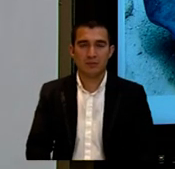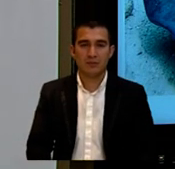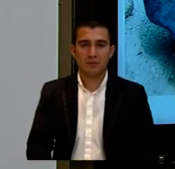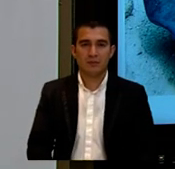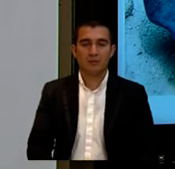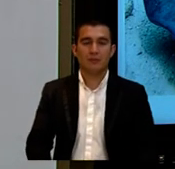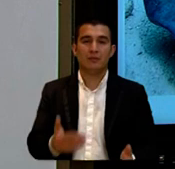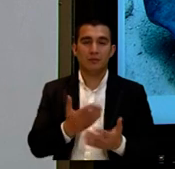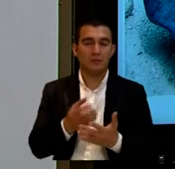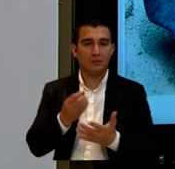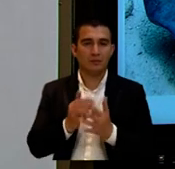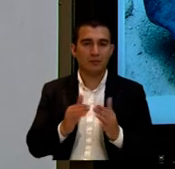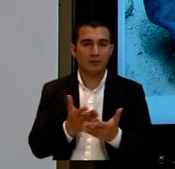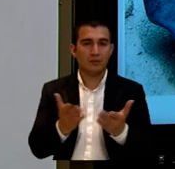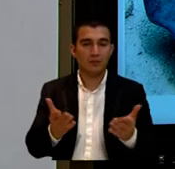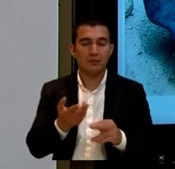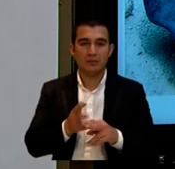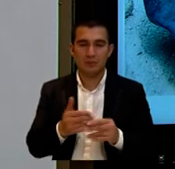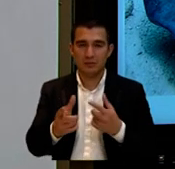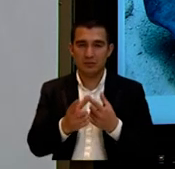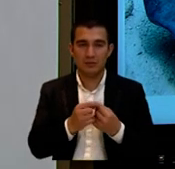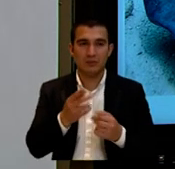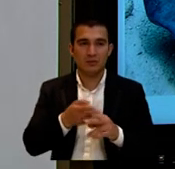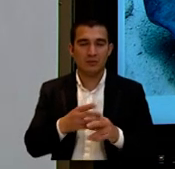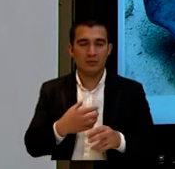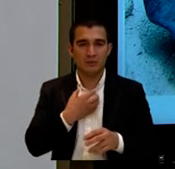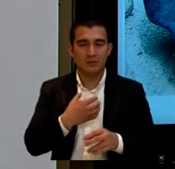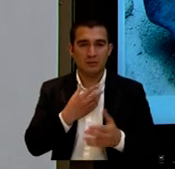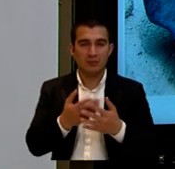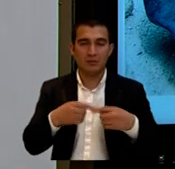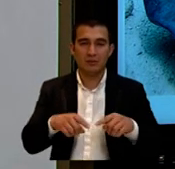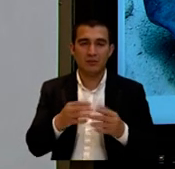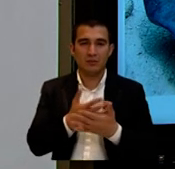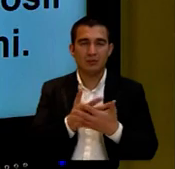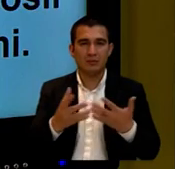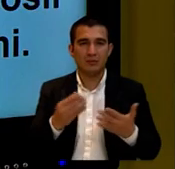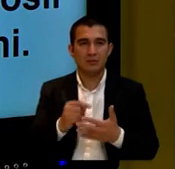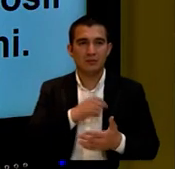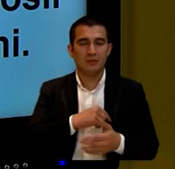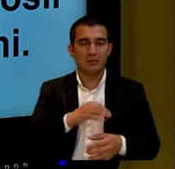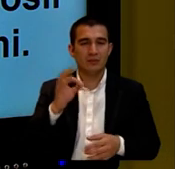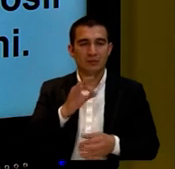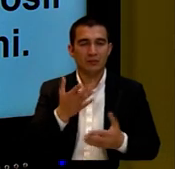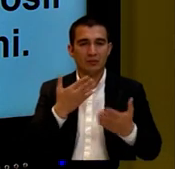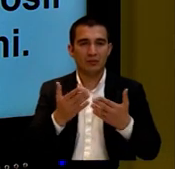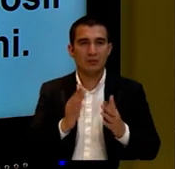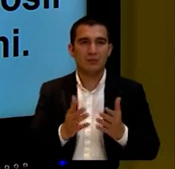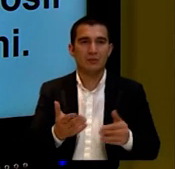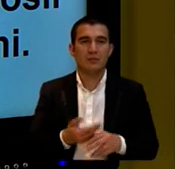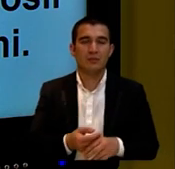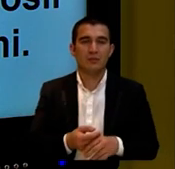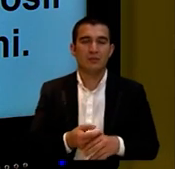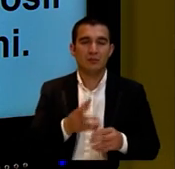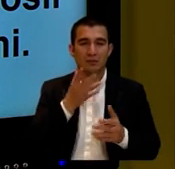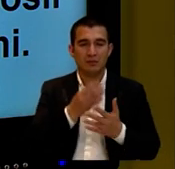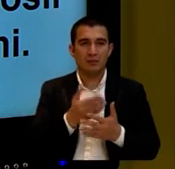Ана енді, Әзіз ұқучылар, біз сіз білән, Қайволлардагі идеоадаптацияларға мұсалар келдірамыз. Бірінші,